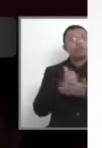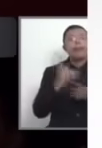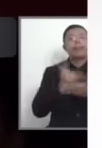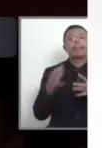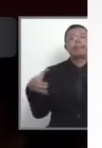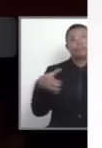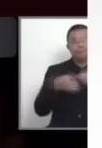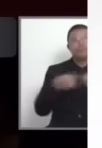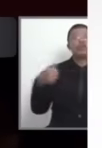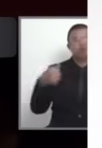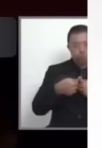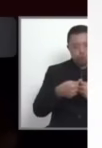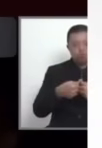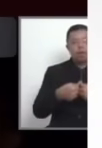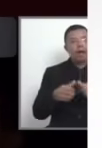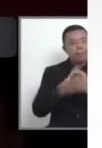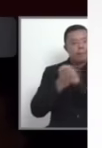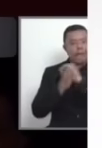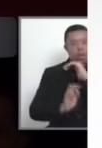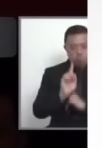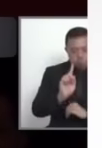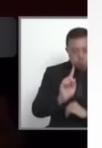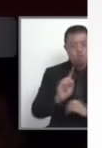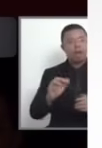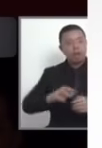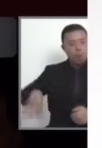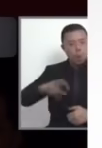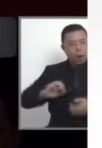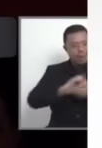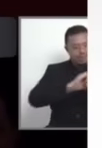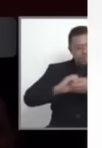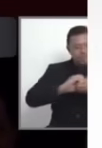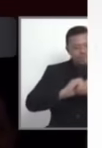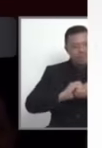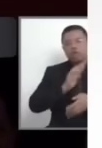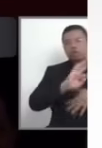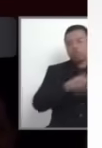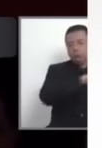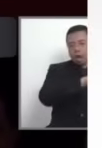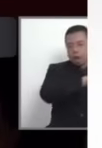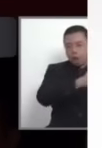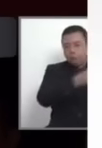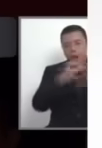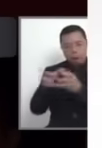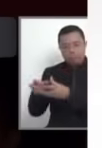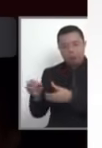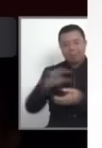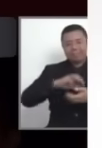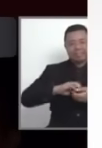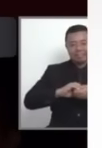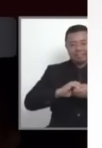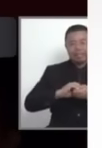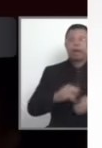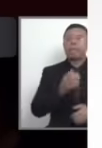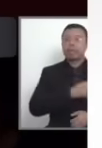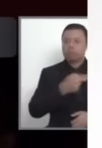menurut saya. Saya kira ini juga ada beberapa ini untuk sebagai upaya dalam marketing politik ya, merespon perkembangan-perkembangan